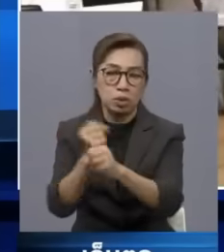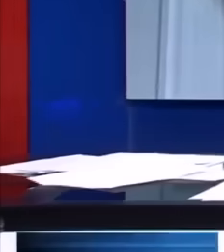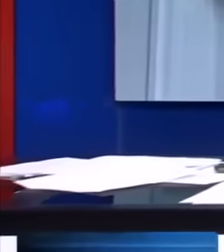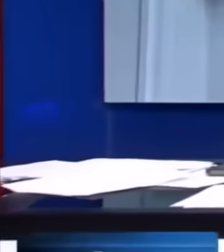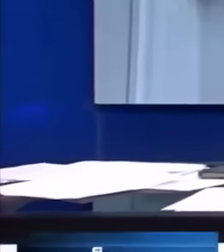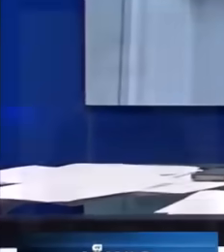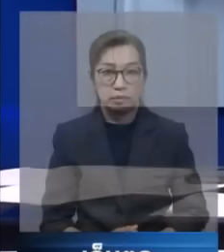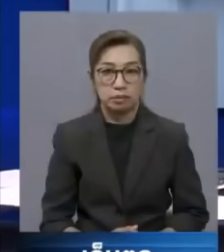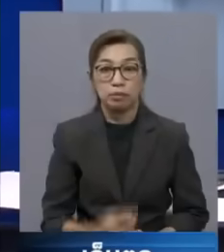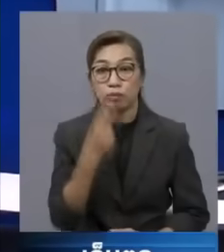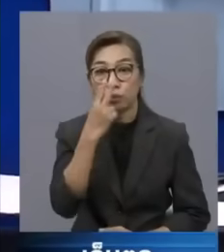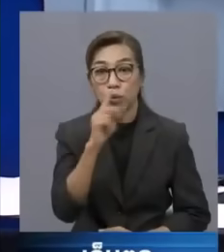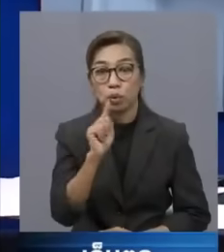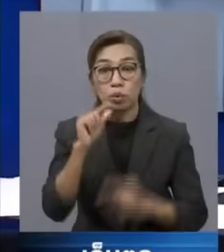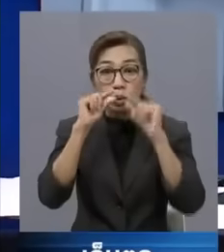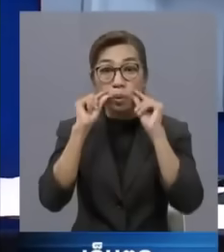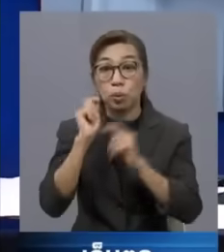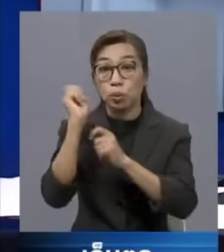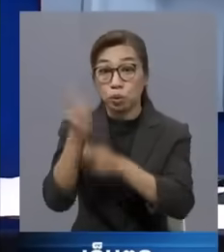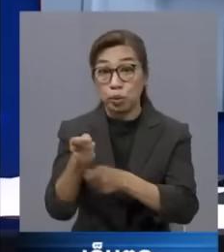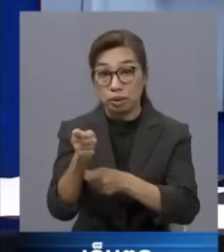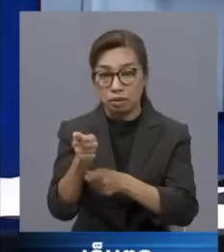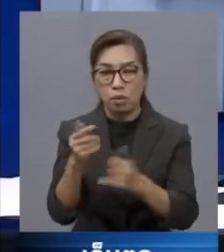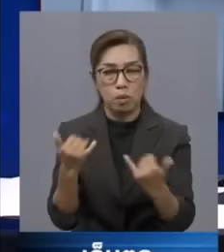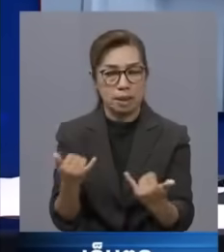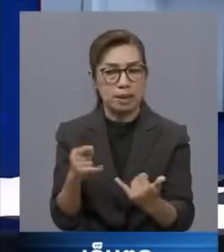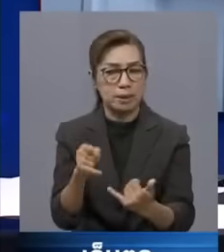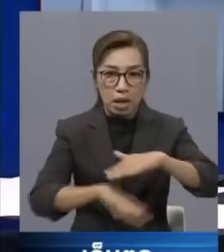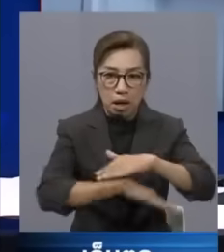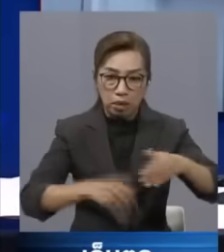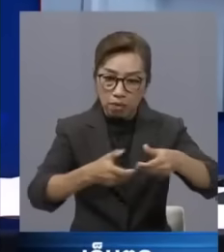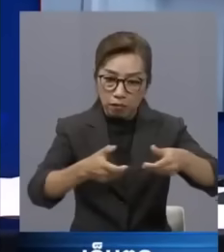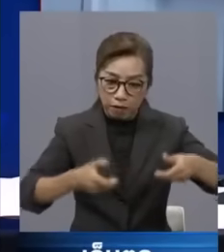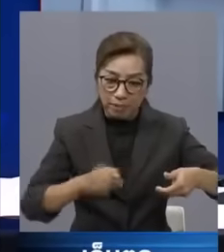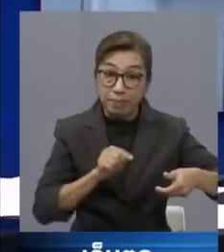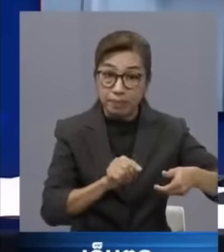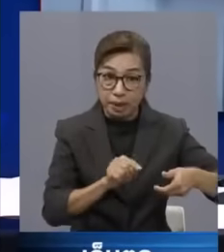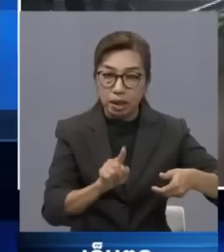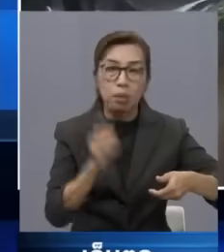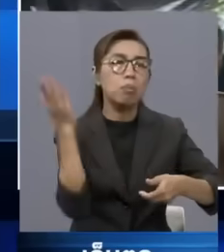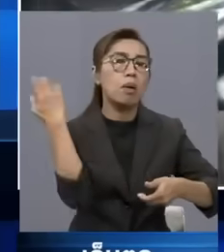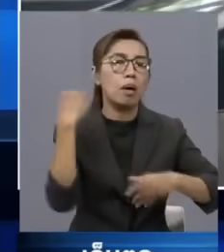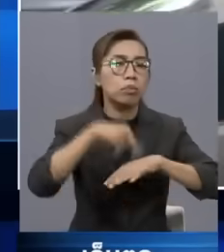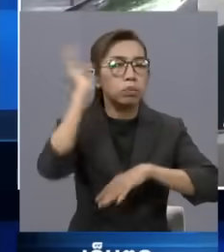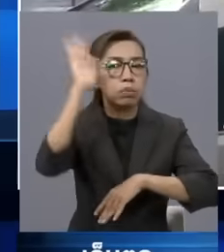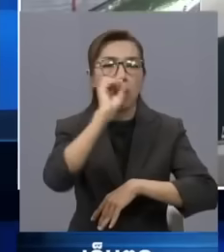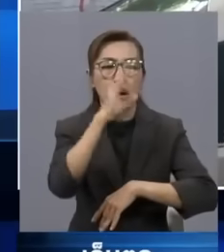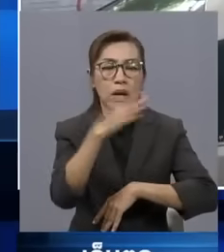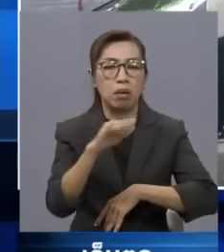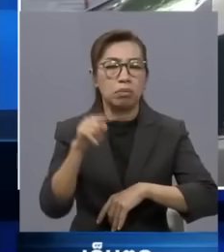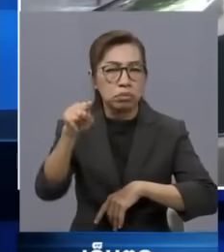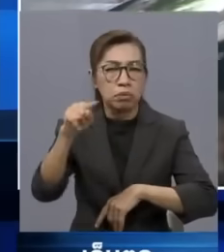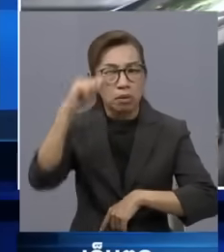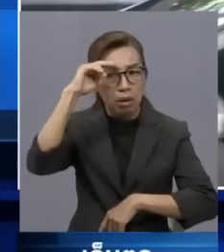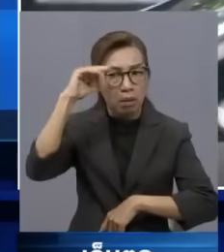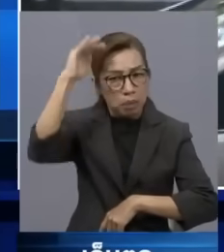นะครับจับตามความเคลื่อนไหวของคุณชูวิทย์กันหน่อยนะครับวันนี้นี้เคลื่อนไหวนำหลักเกณฑ์เจ้าตัวนั้นได้ออกมาแฉกล่าวหาทั้งคุณเศรษฐาแล้วก็